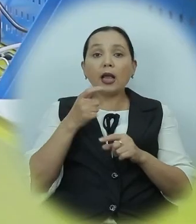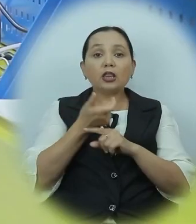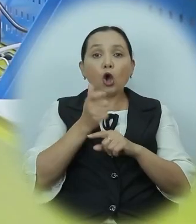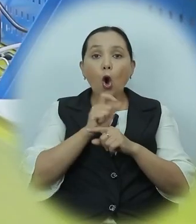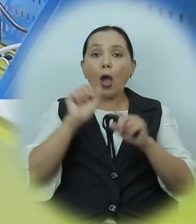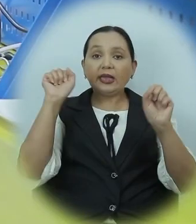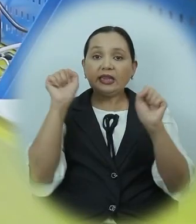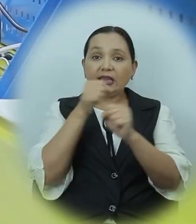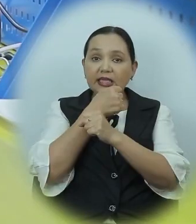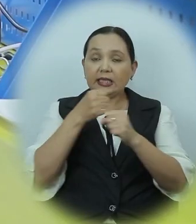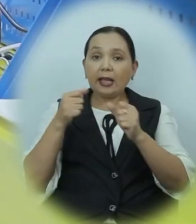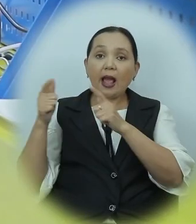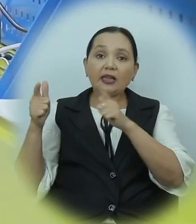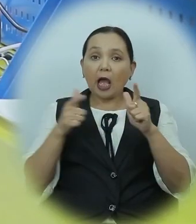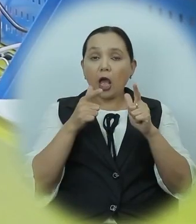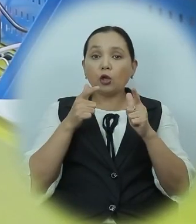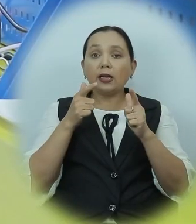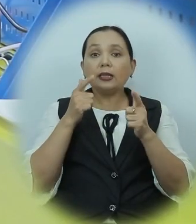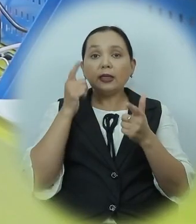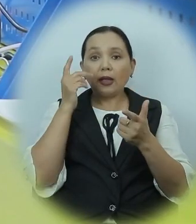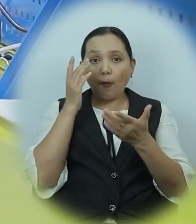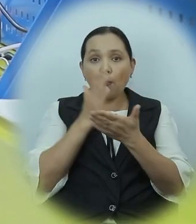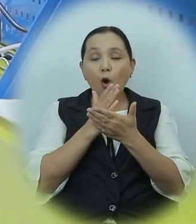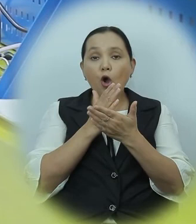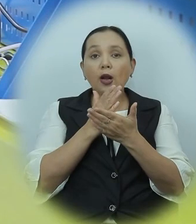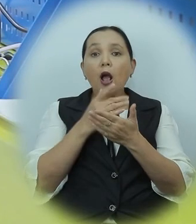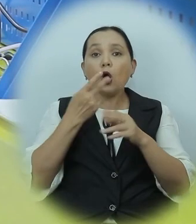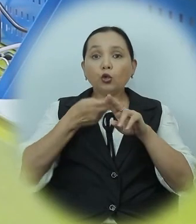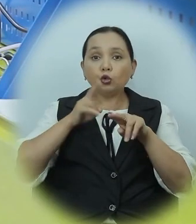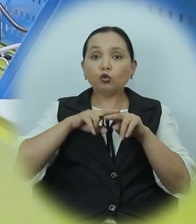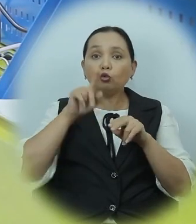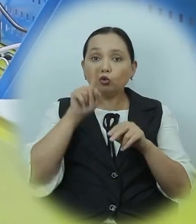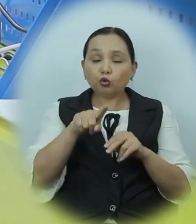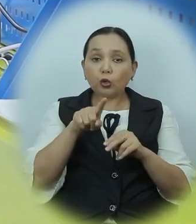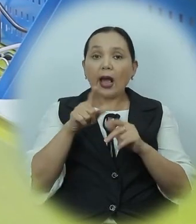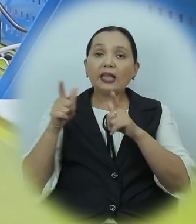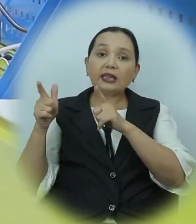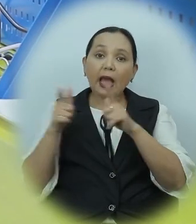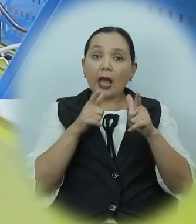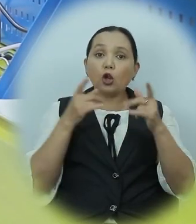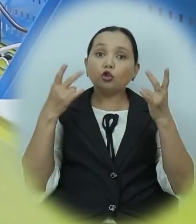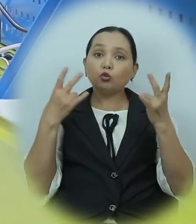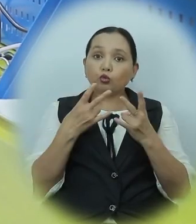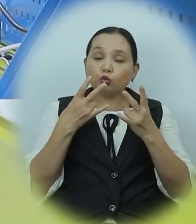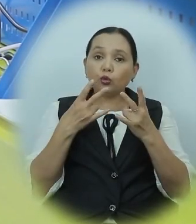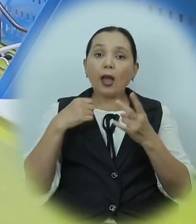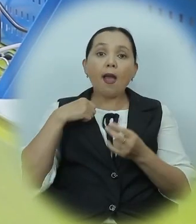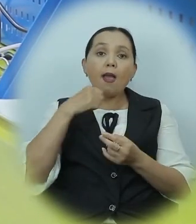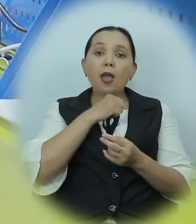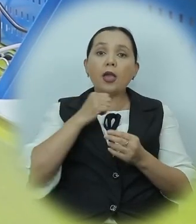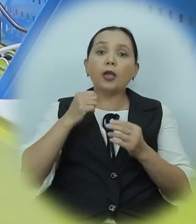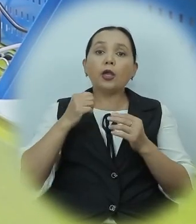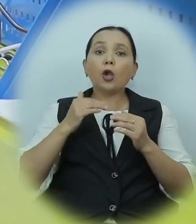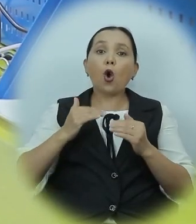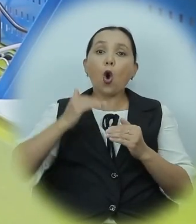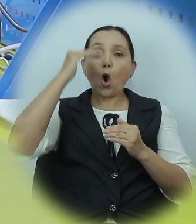nihoyatda tezlik bilan tayyorlanadigan masalliqlar bor. Mana shu masalliqlarni tayyorlash uchun eng katta